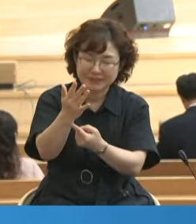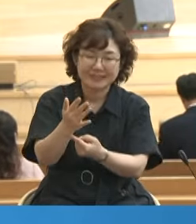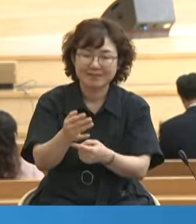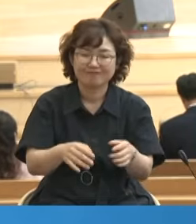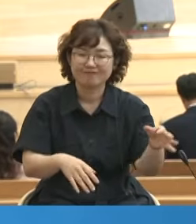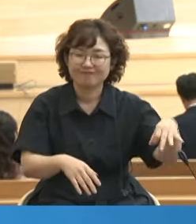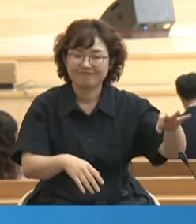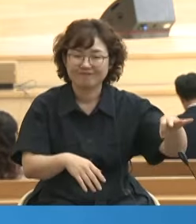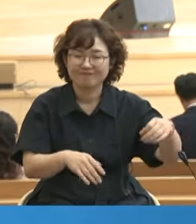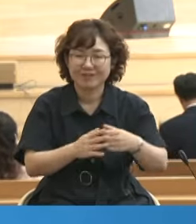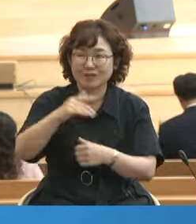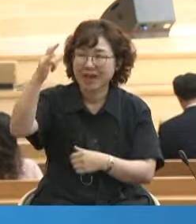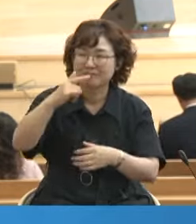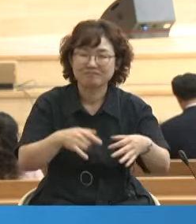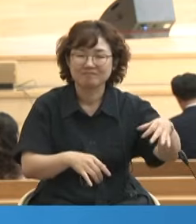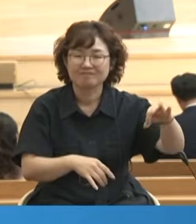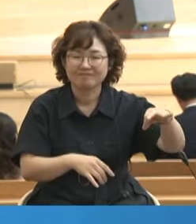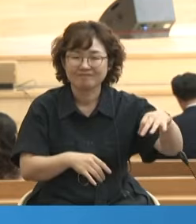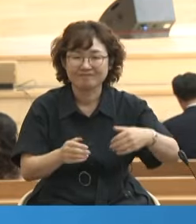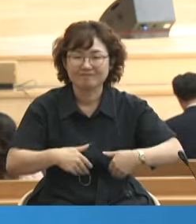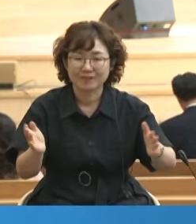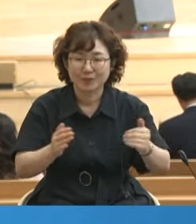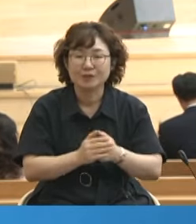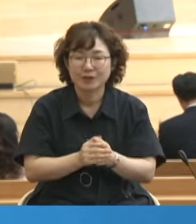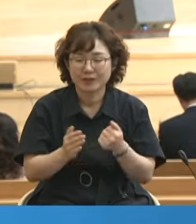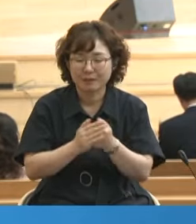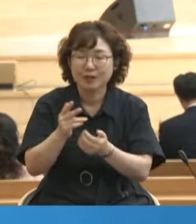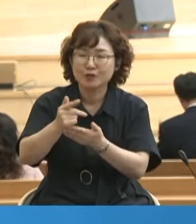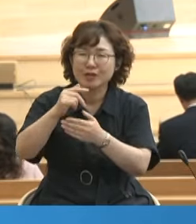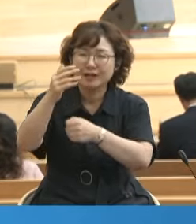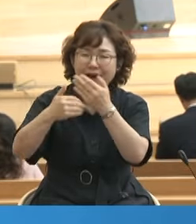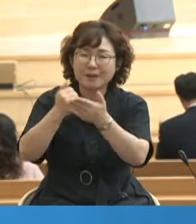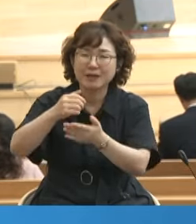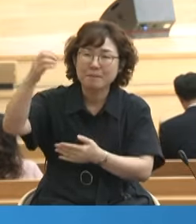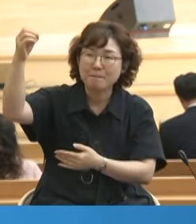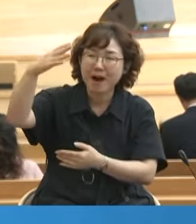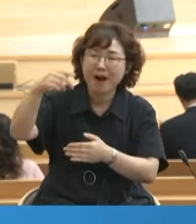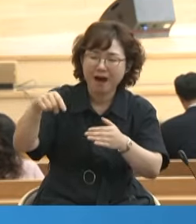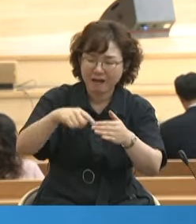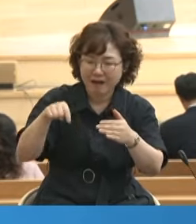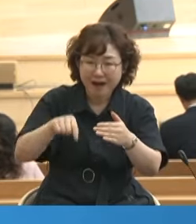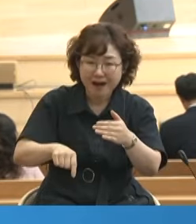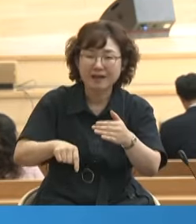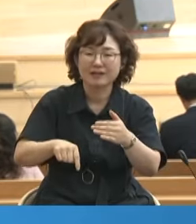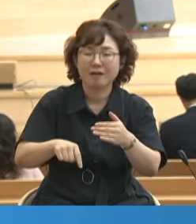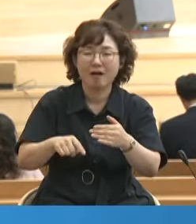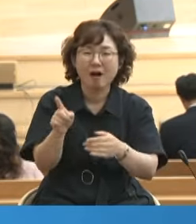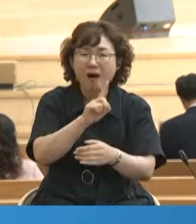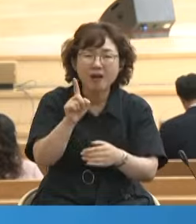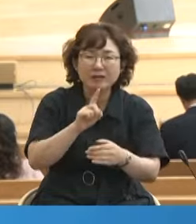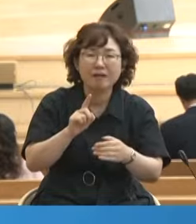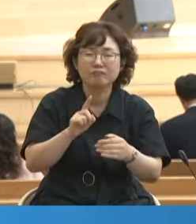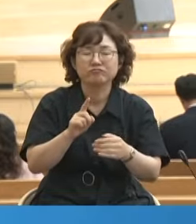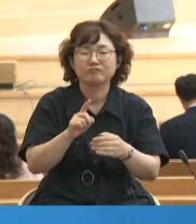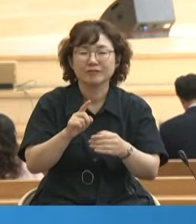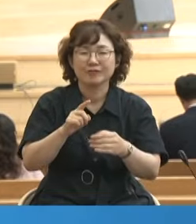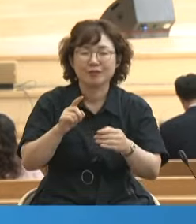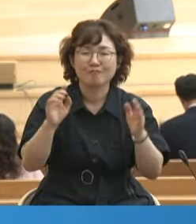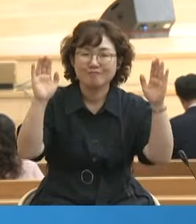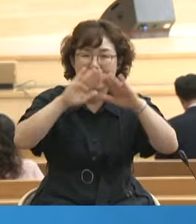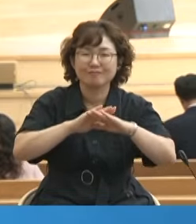햇볕도 소용없죠. 태양도 소용없죠. 주님의 광채 앞에 그 어떤 어둠도 꼼짝을 못하는